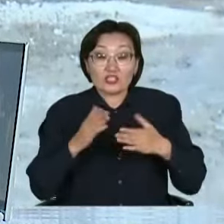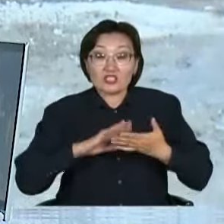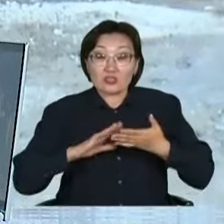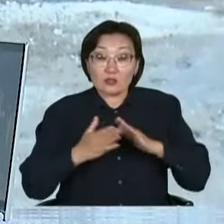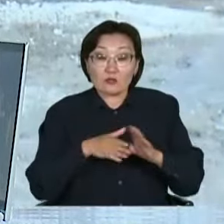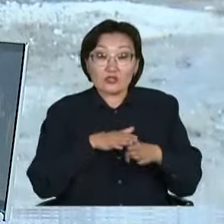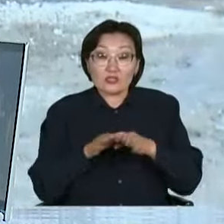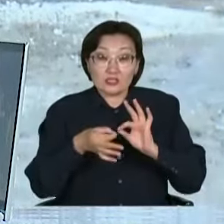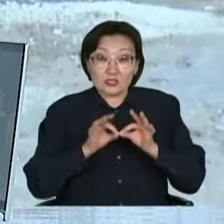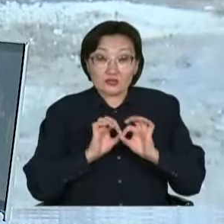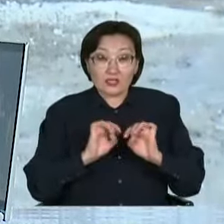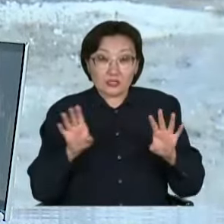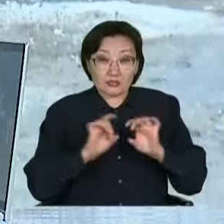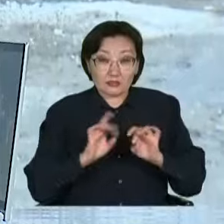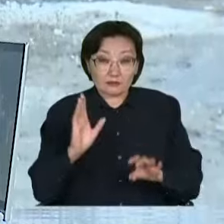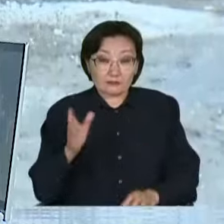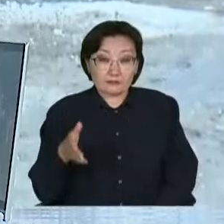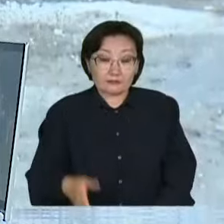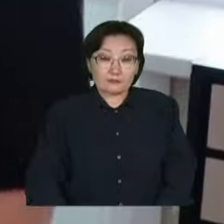жағдайын толығырақ тілші тарқатады.